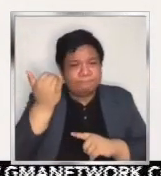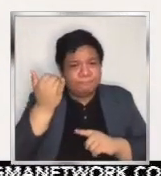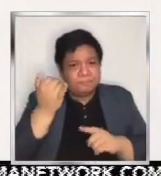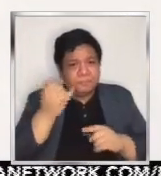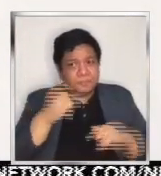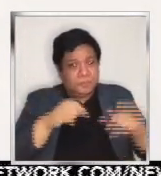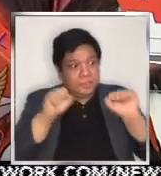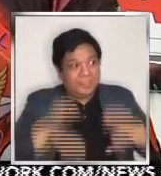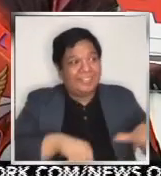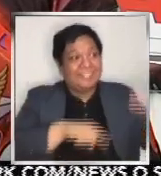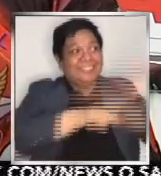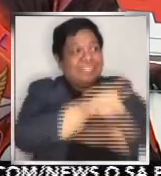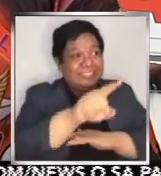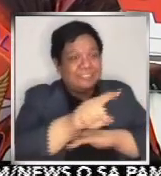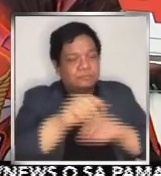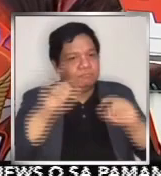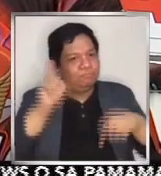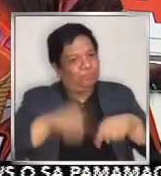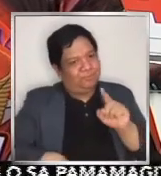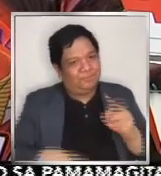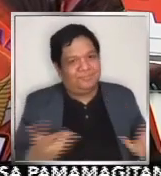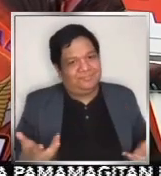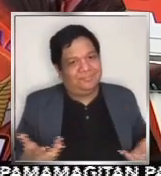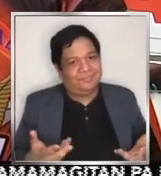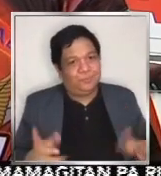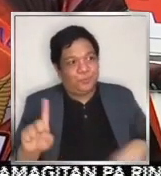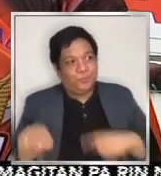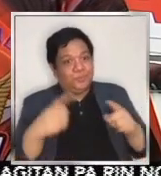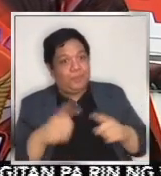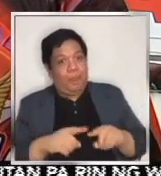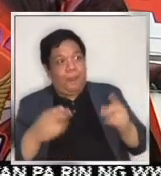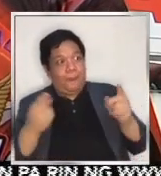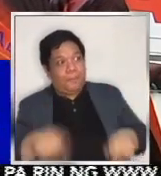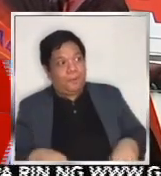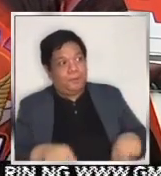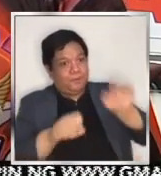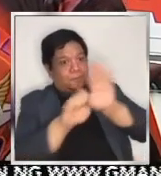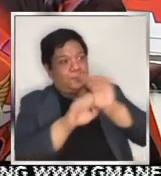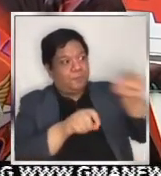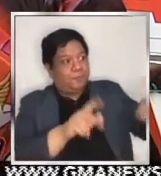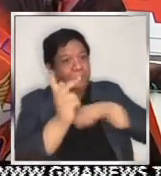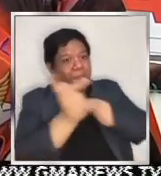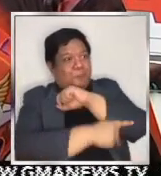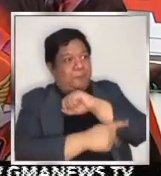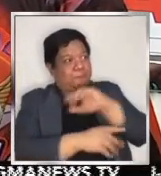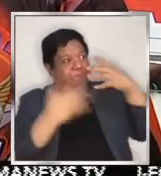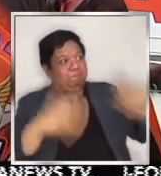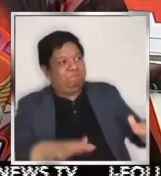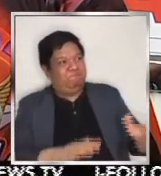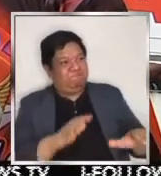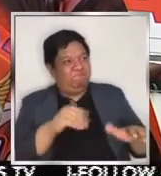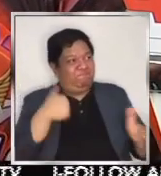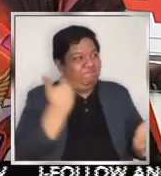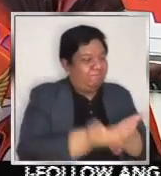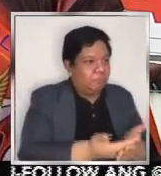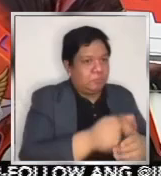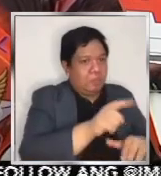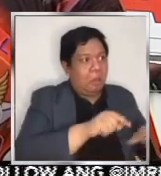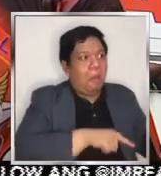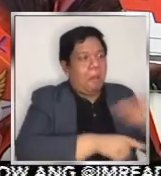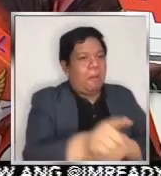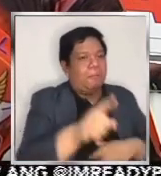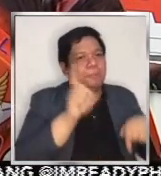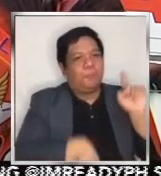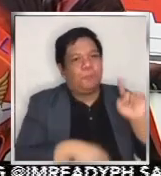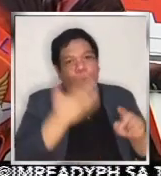kanilang mga target. Once matunto namin yung tao, hindi po sila basta-basta nakakaalis since walang mga quarantine pass. At saka wala